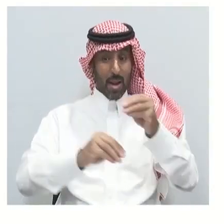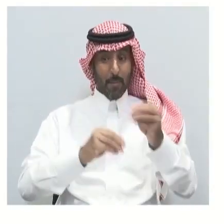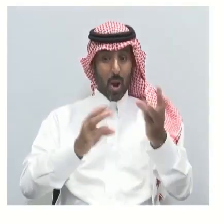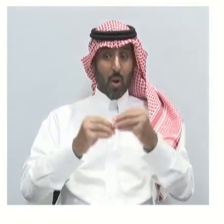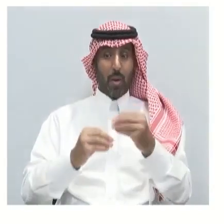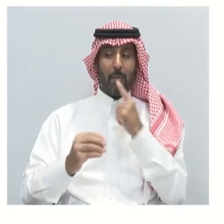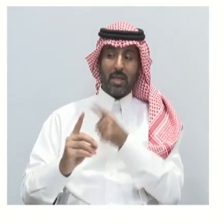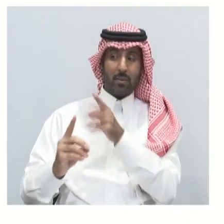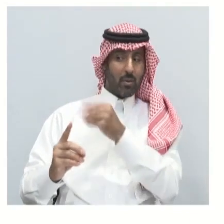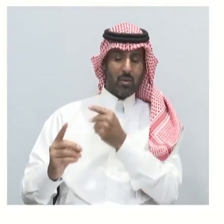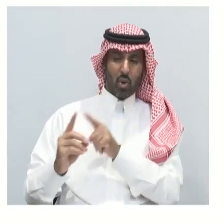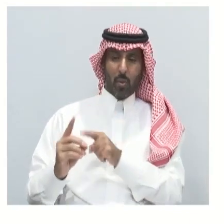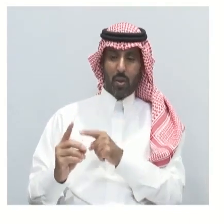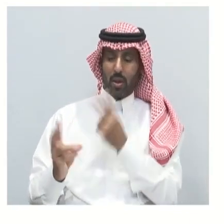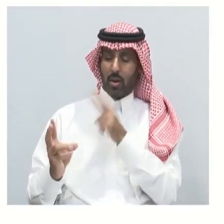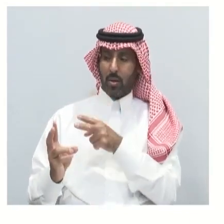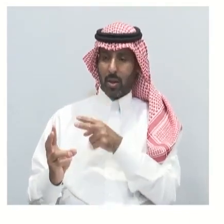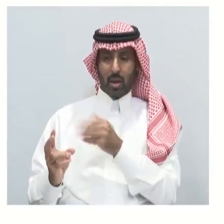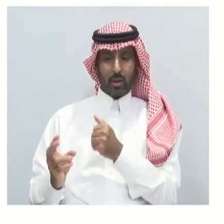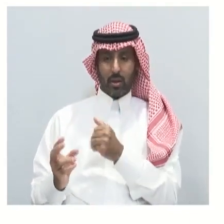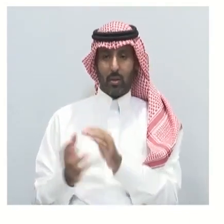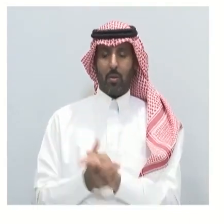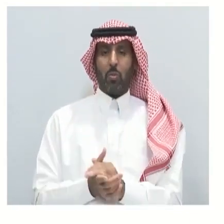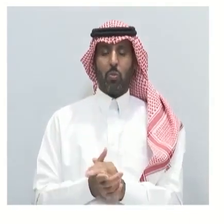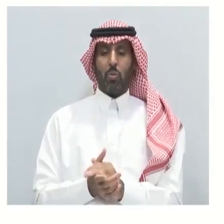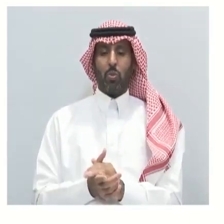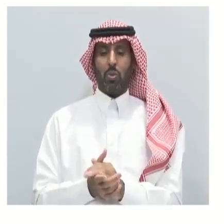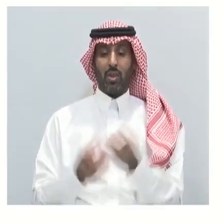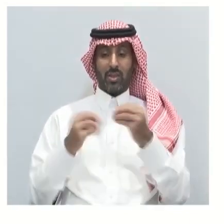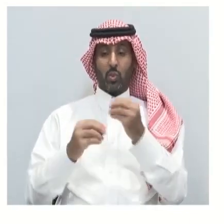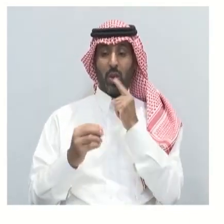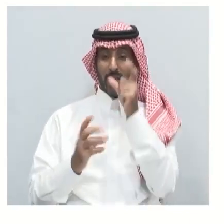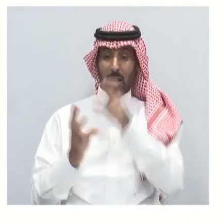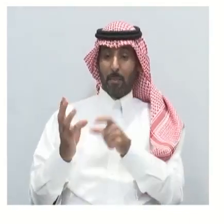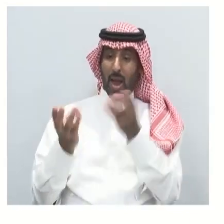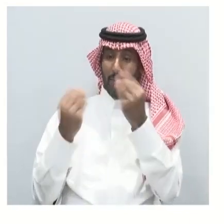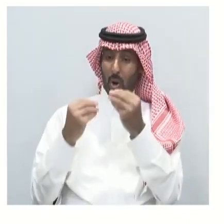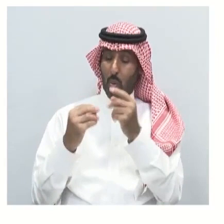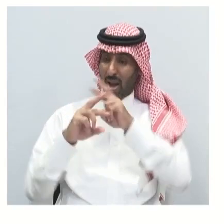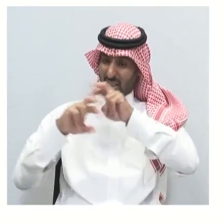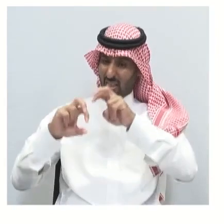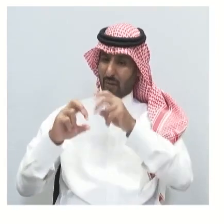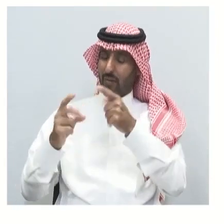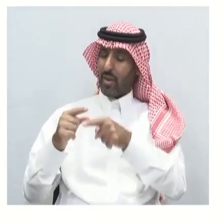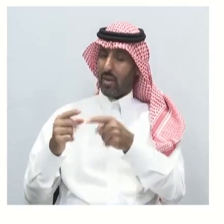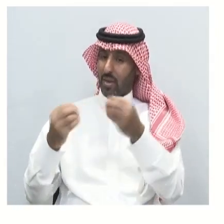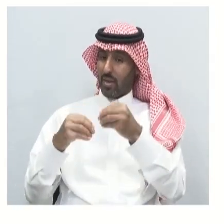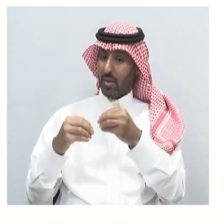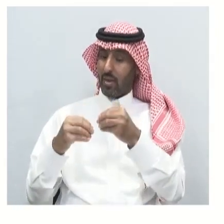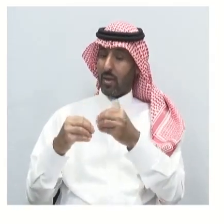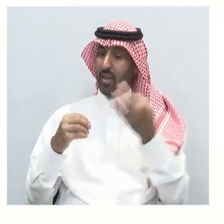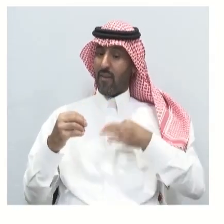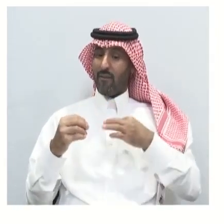يصعب استجابتهم للملاحظه والاستبيان تزويد الباحث بمعلومات اضافيه انها ايضا ذات